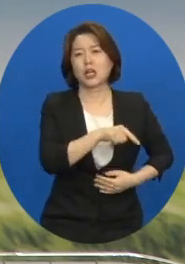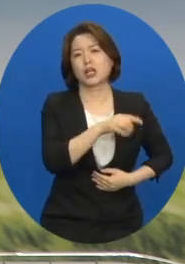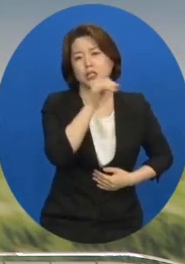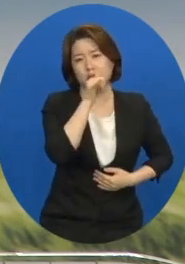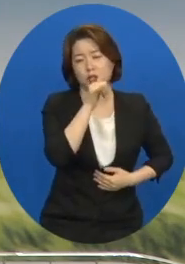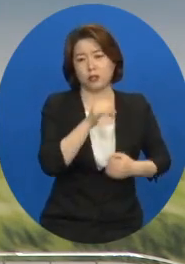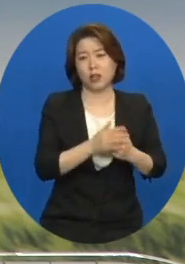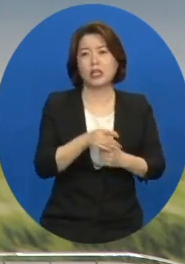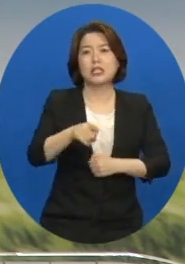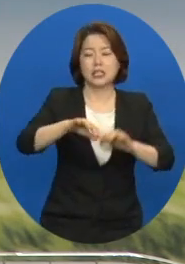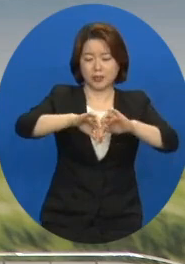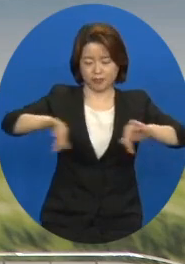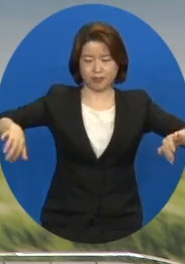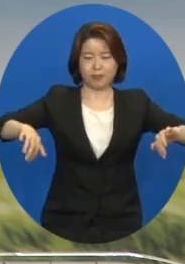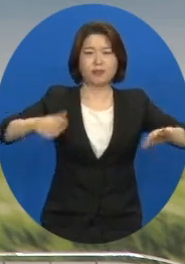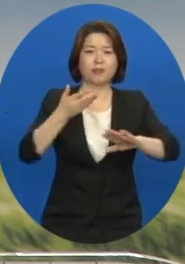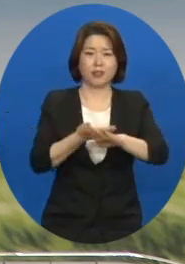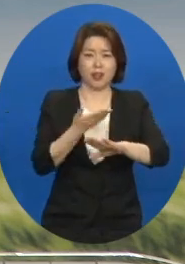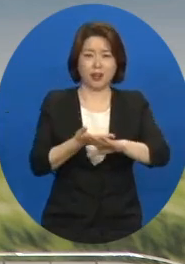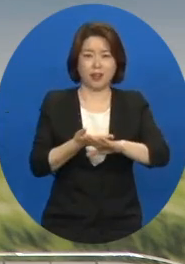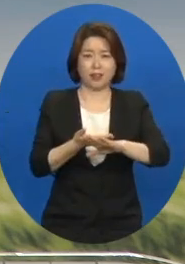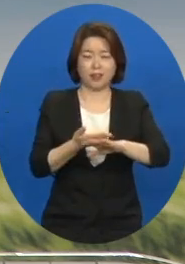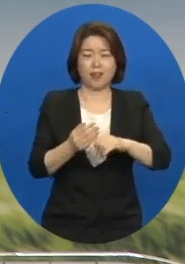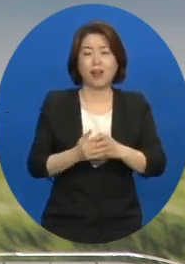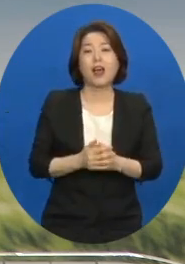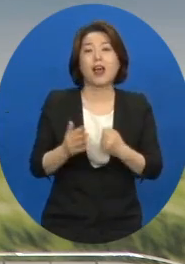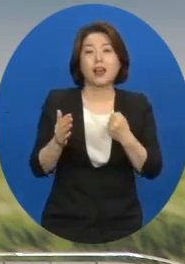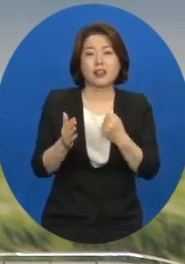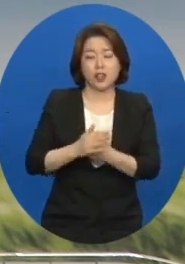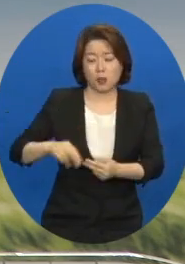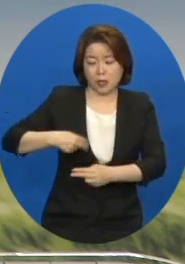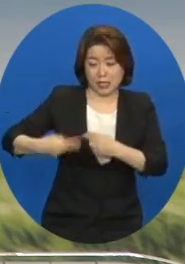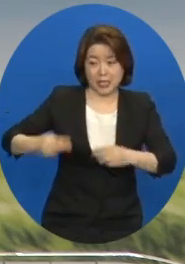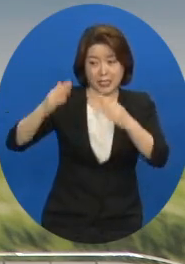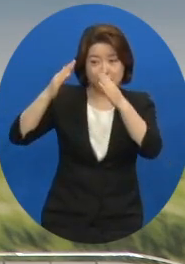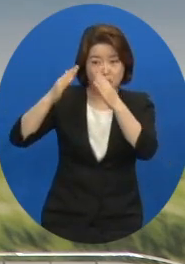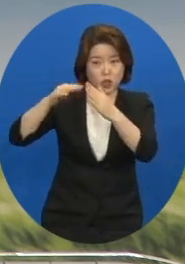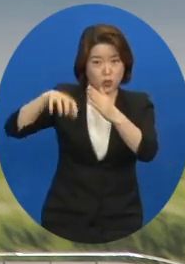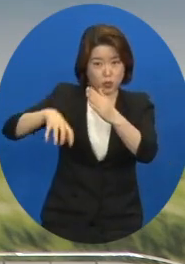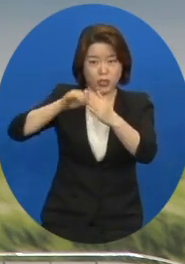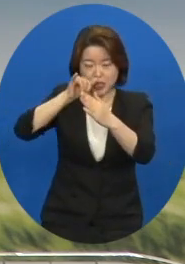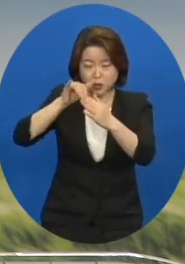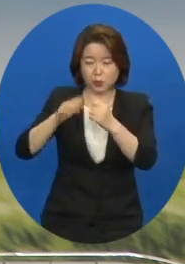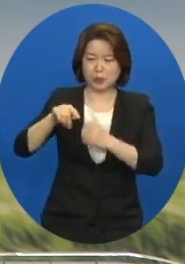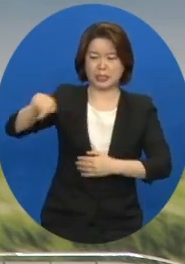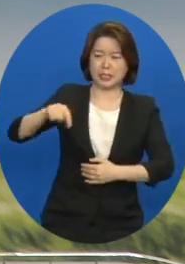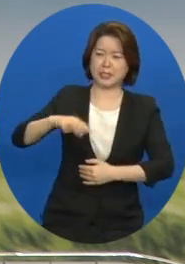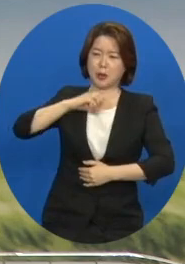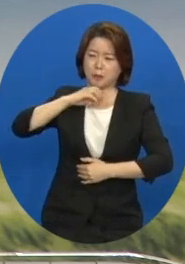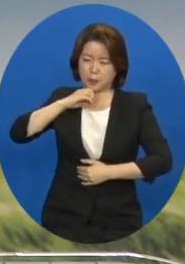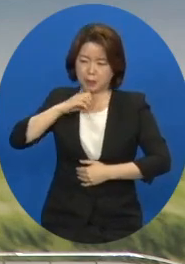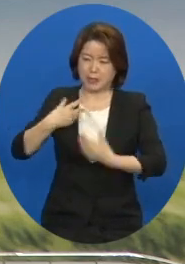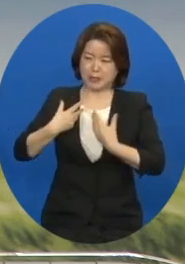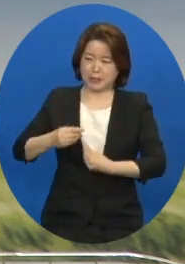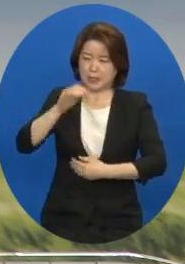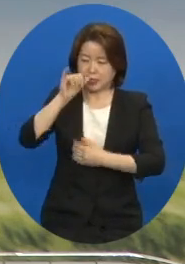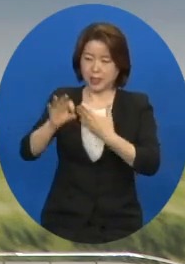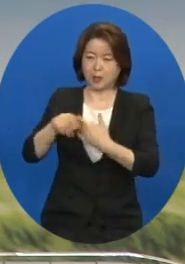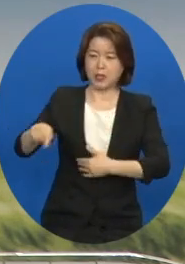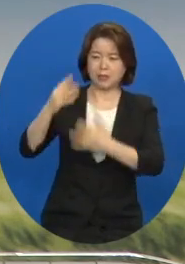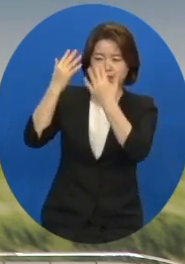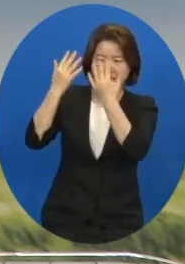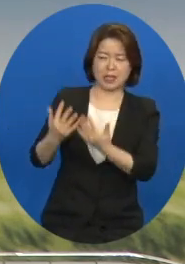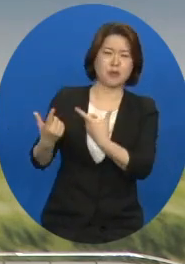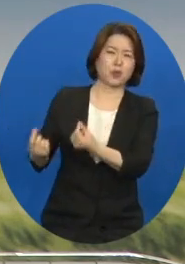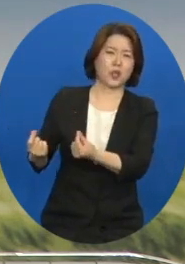감옥을 가르는 거예요. 그러니까 실제로 수도원에 있어도 불평, 원망, 낙심하고 있다면 그런 감옥 생활을